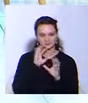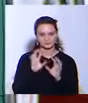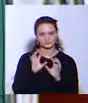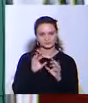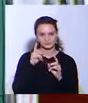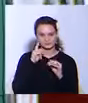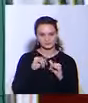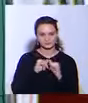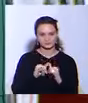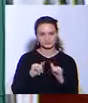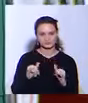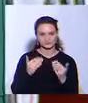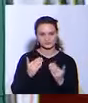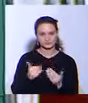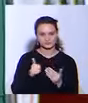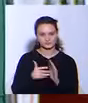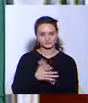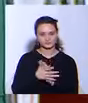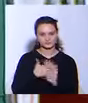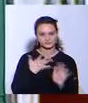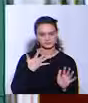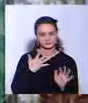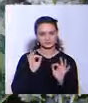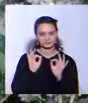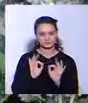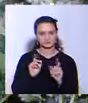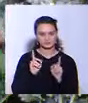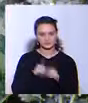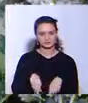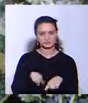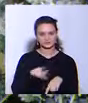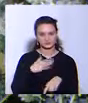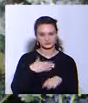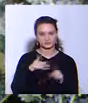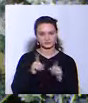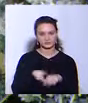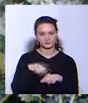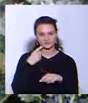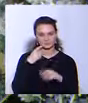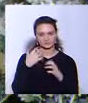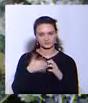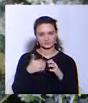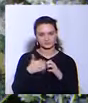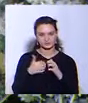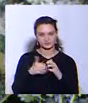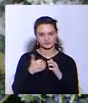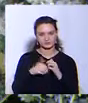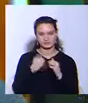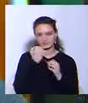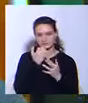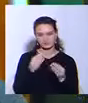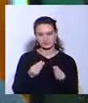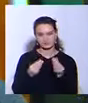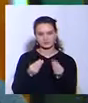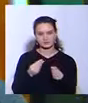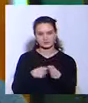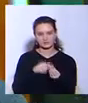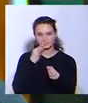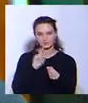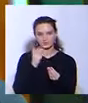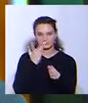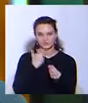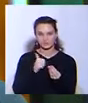უნარების განვითარებაზე, როგორც მივხვდი. და ზუსტად ასე ვიდივართ ხოლმე, ჩვენ სხვა ასე ვამბობთ. ბოსტნეულს ნივთს ვაწვდით, ვუთხრათ